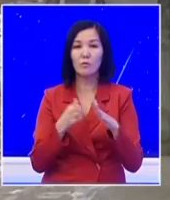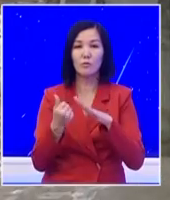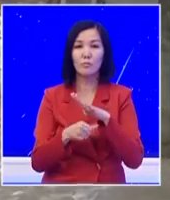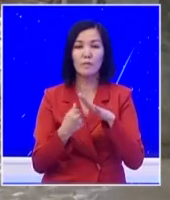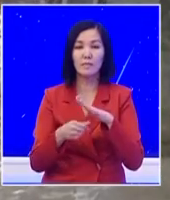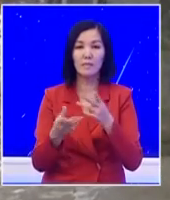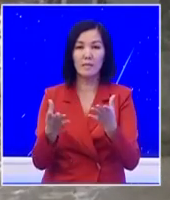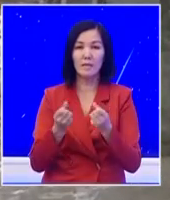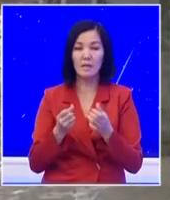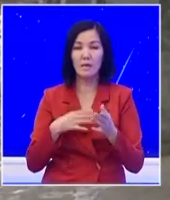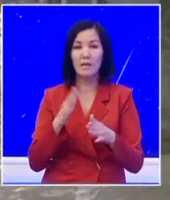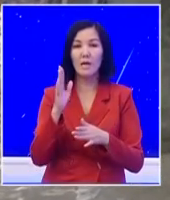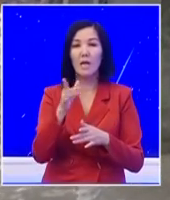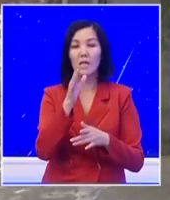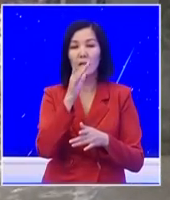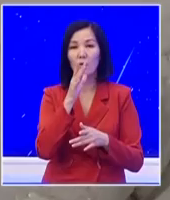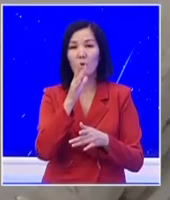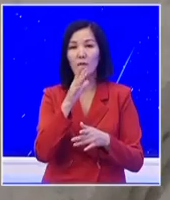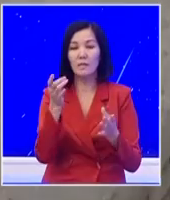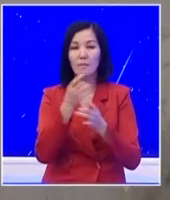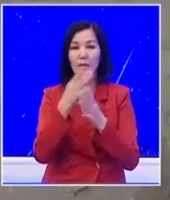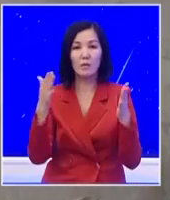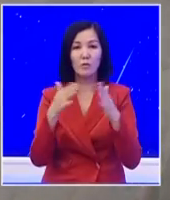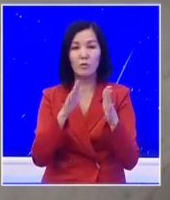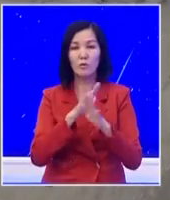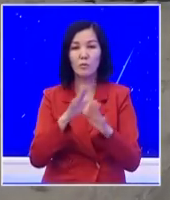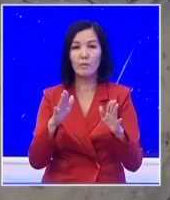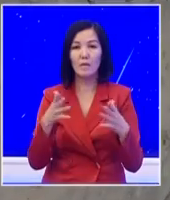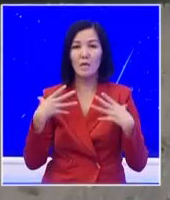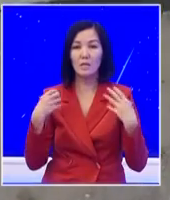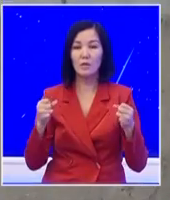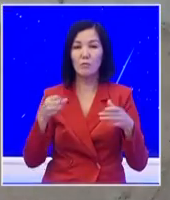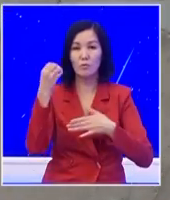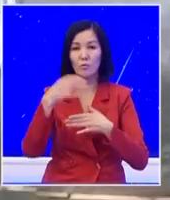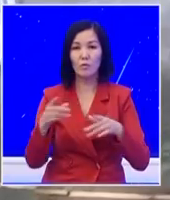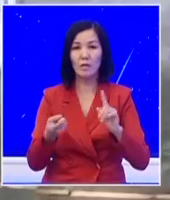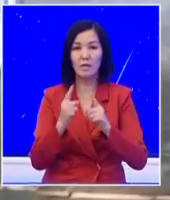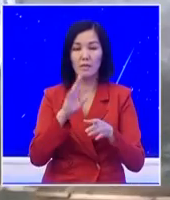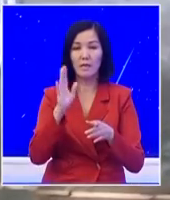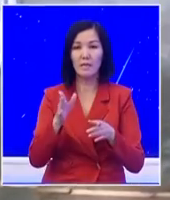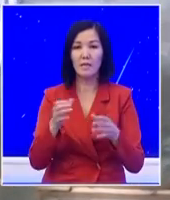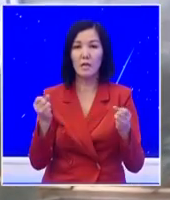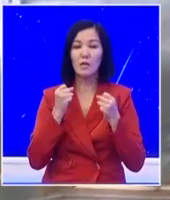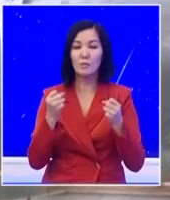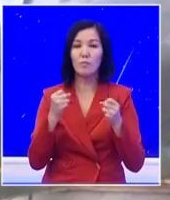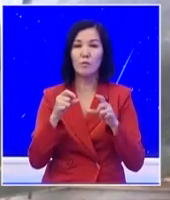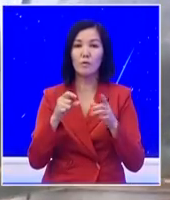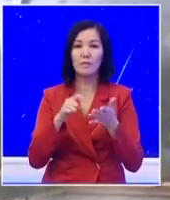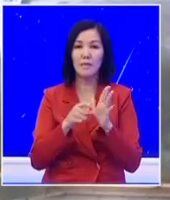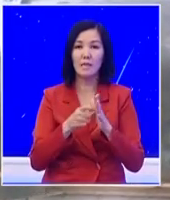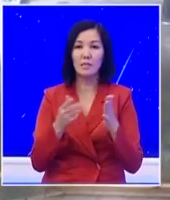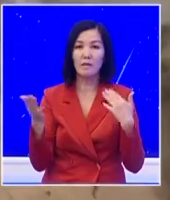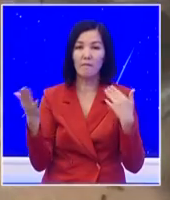алынған. Алдағы уақытта бұл тек мәдени ошақ емес, сонымен қатар сауықтыру орталығы болмақ. Себебі спорт залы мен фитнес те